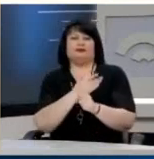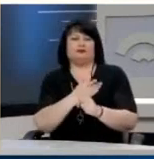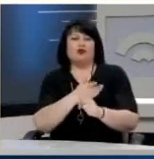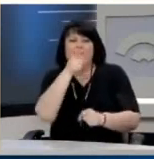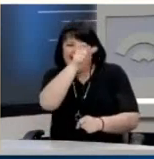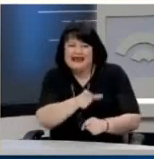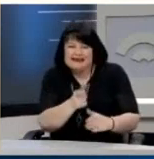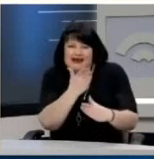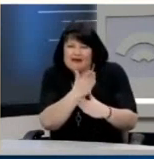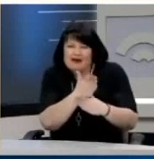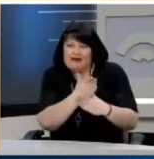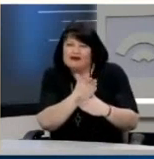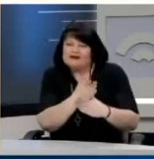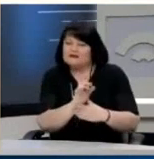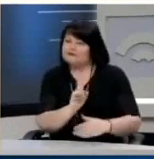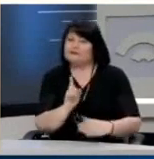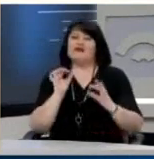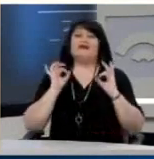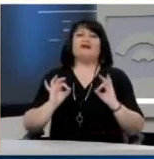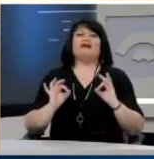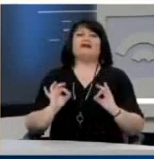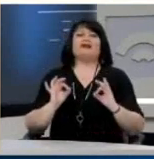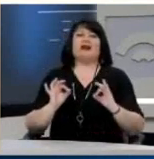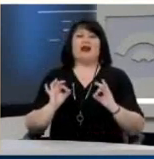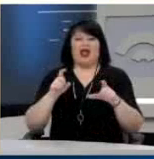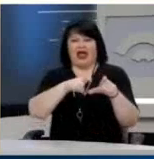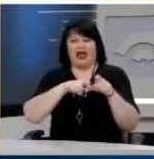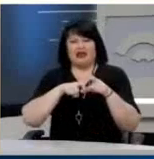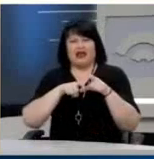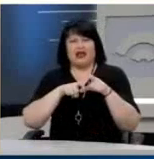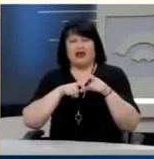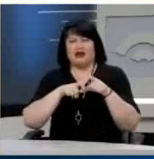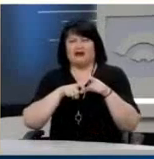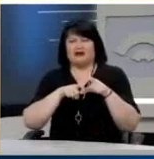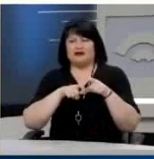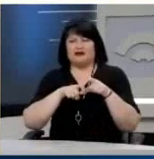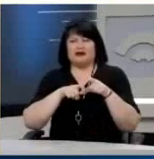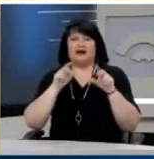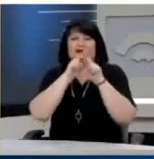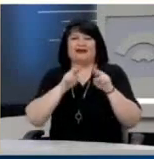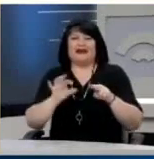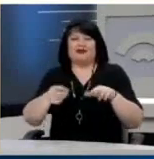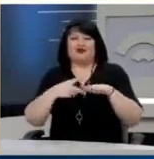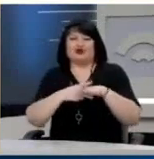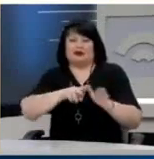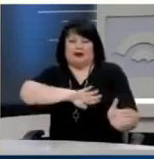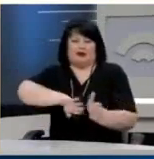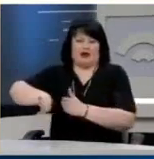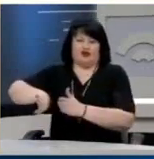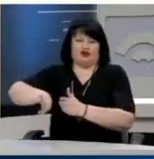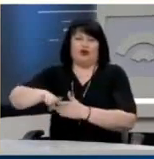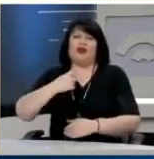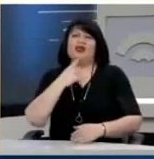λαό. Και βεβαίως δεν είναι και οι εταίροι μας, όλοι τουλάχιστον, τώρα που φύγει το Δουνουτού από την εξίσωση,